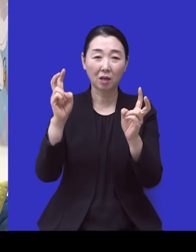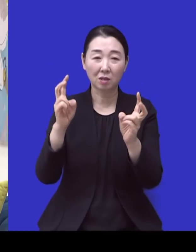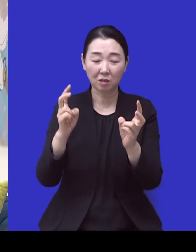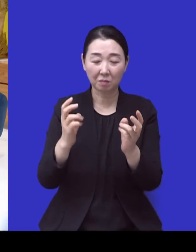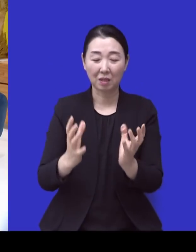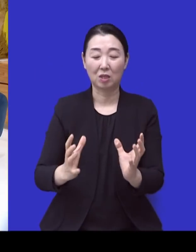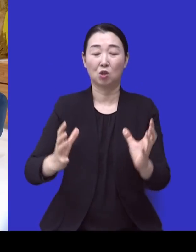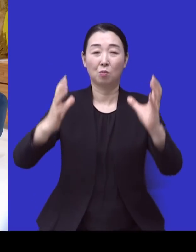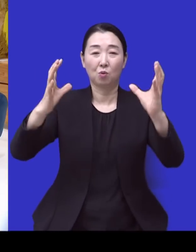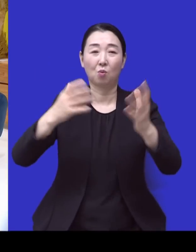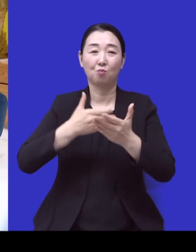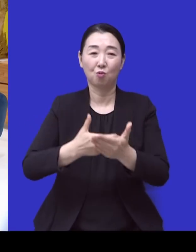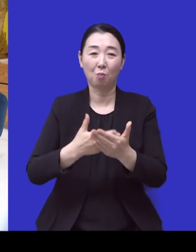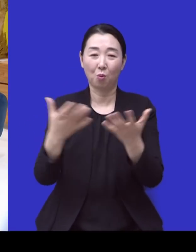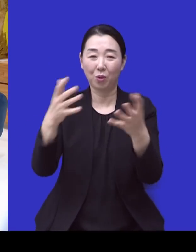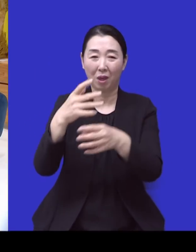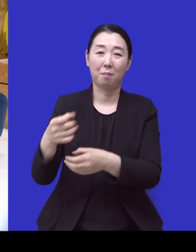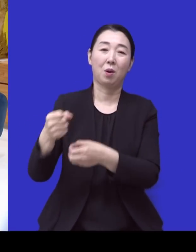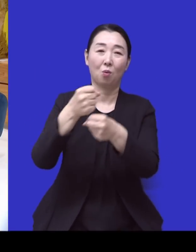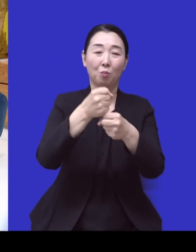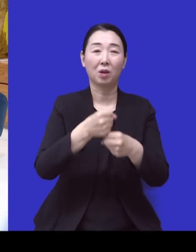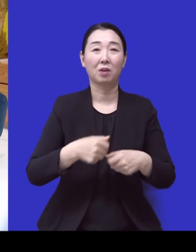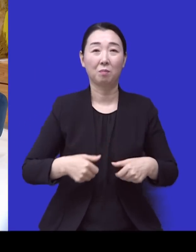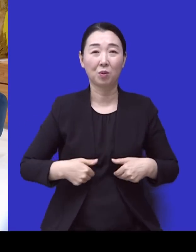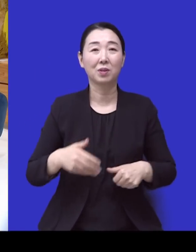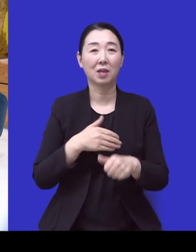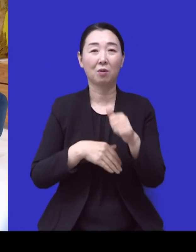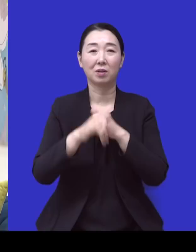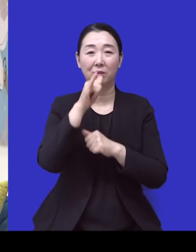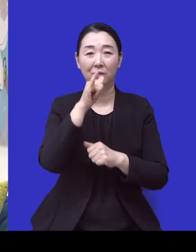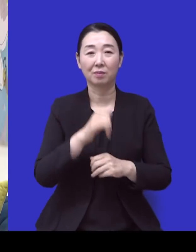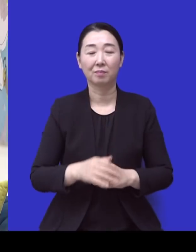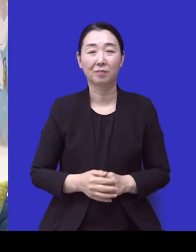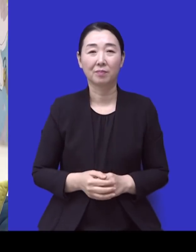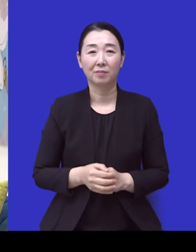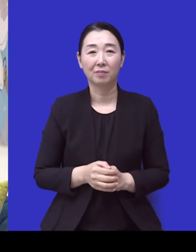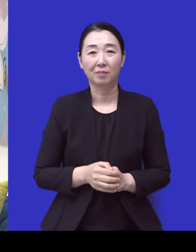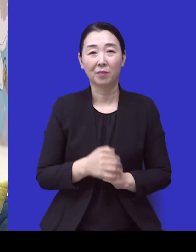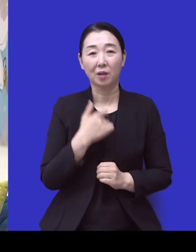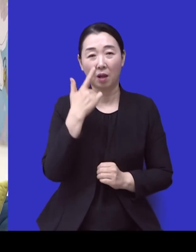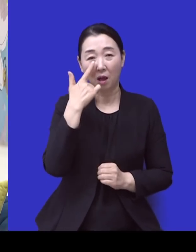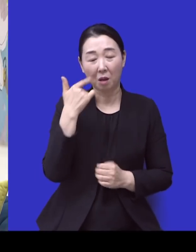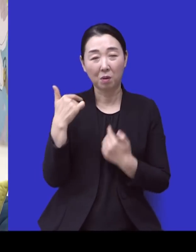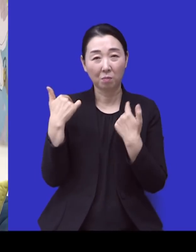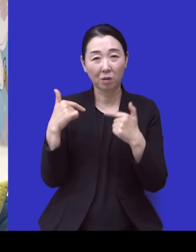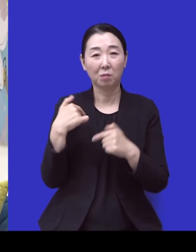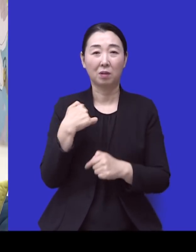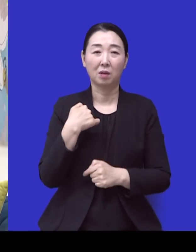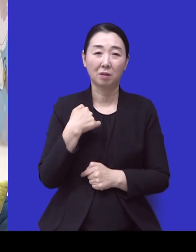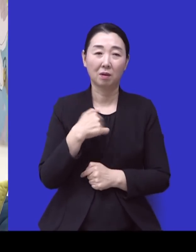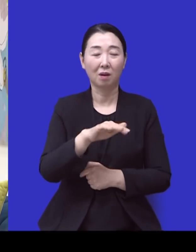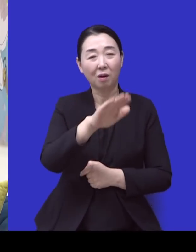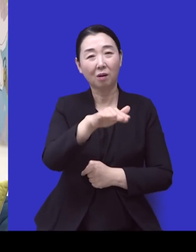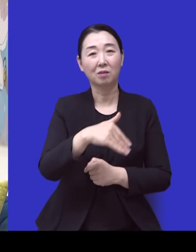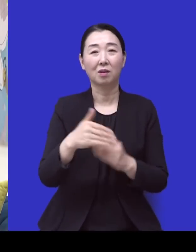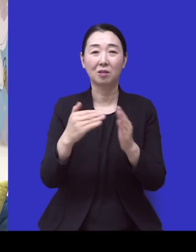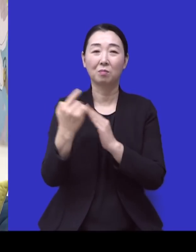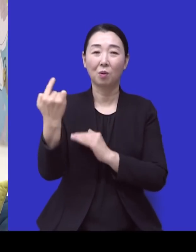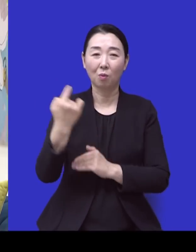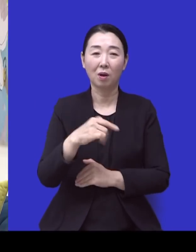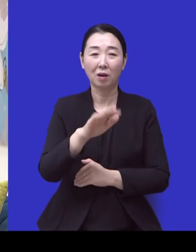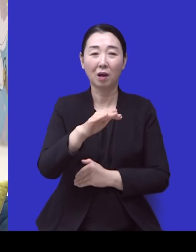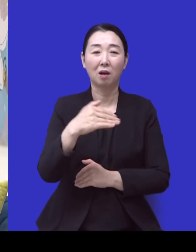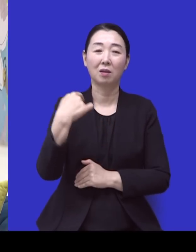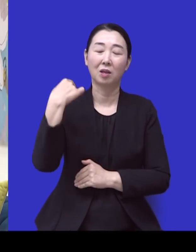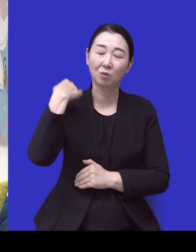무거운 드럼통이나 막 포대 이런 것들을 막 옮겨야 되는 그런 상황들이 있어요. 근데 아빠가 맨날 저한테 가은아 집에 오면은 가은아